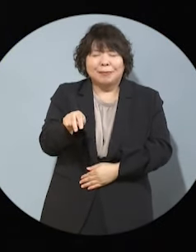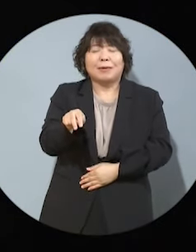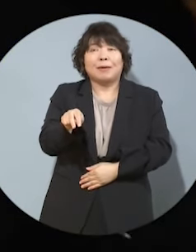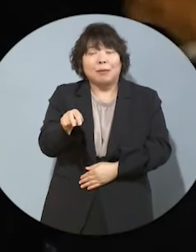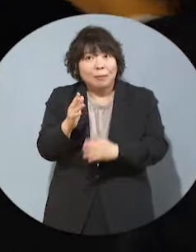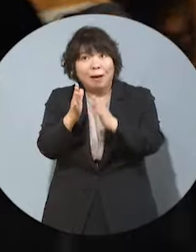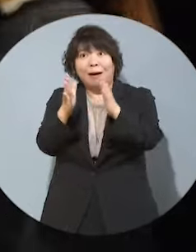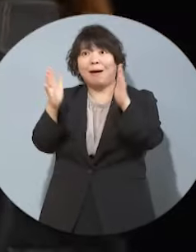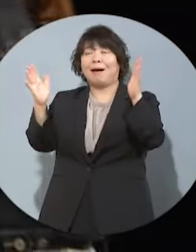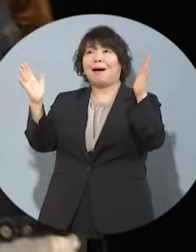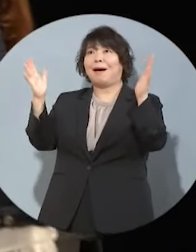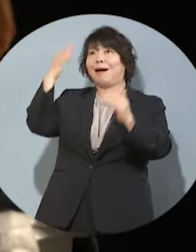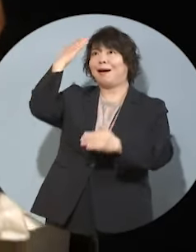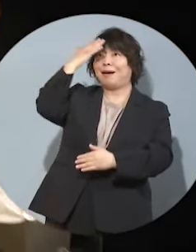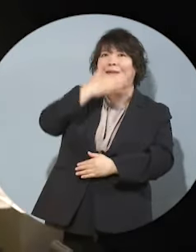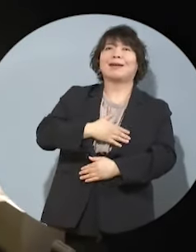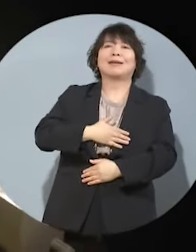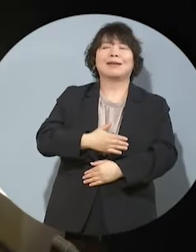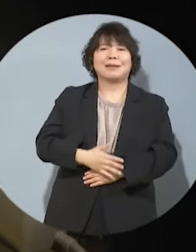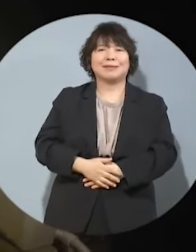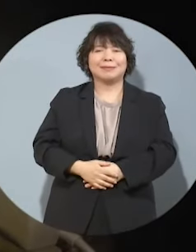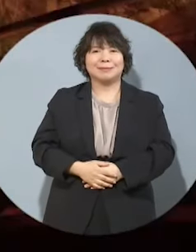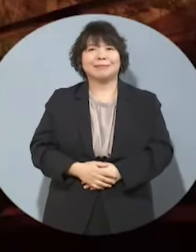ところもあるんだ。